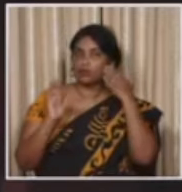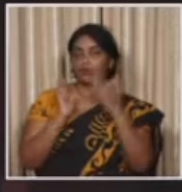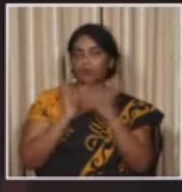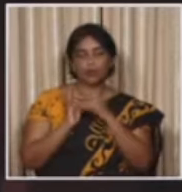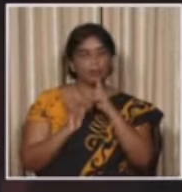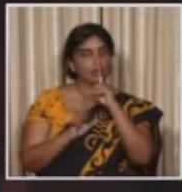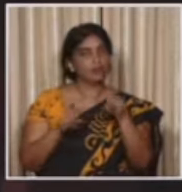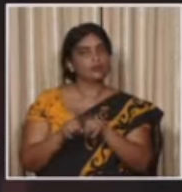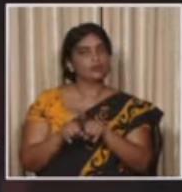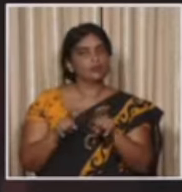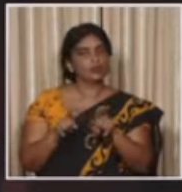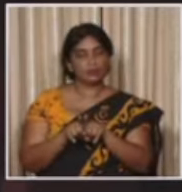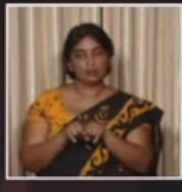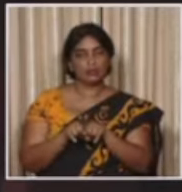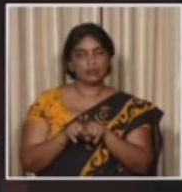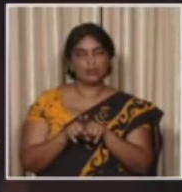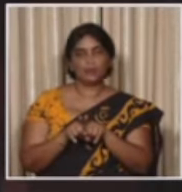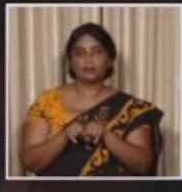වගේම